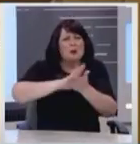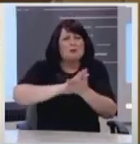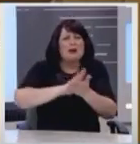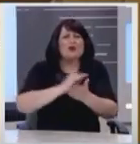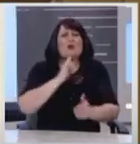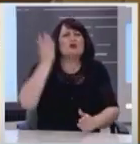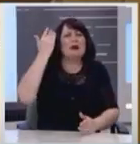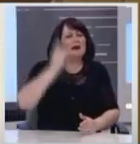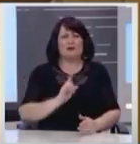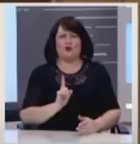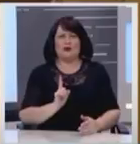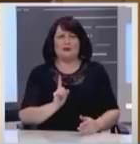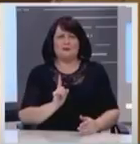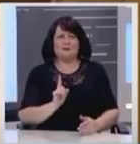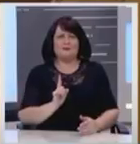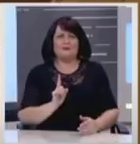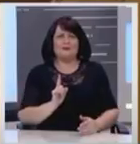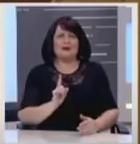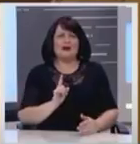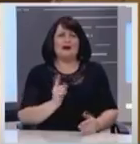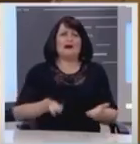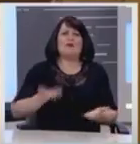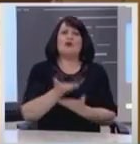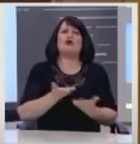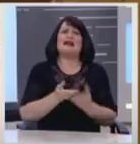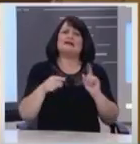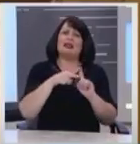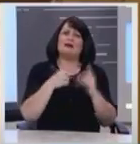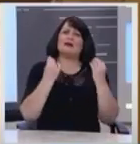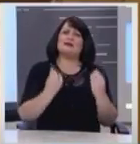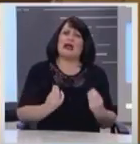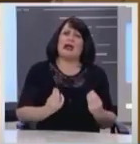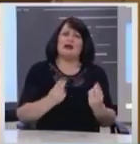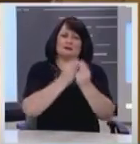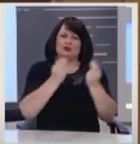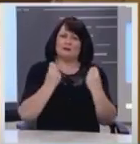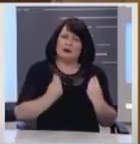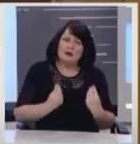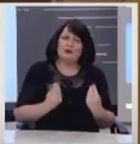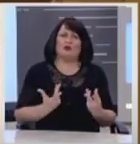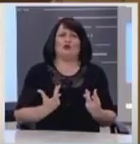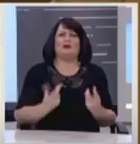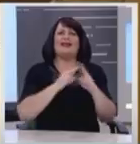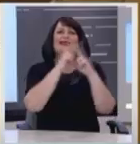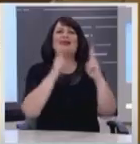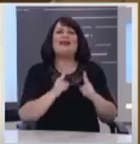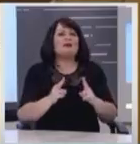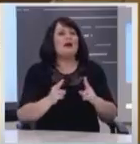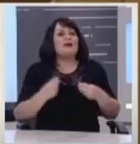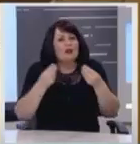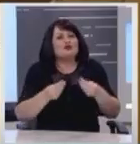παρελθόντος, αλλά σε υπηκοδομητικές προτάσεις και στην δημιουργία διεθνών ερισμάτων.